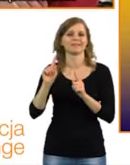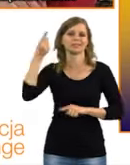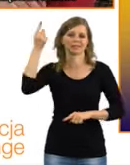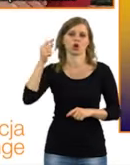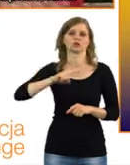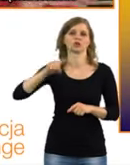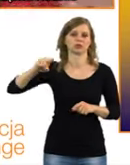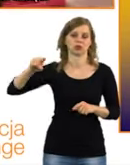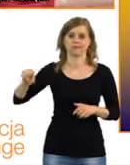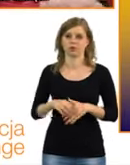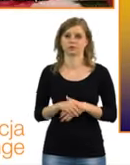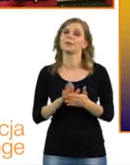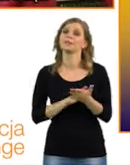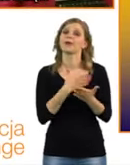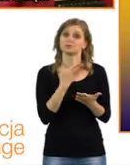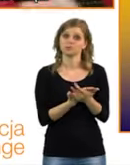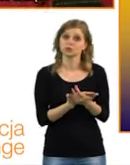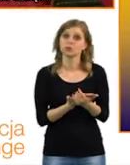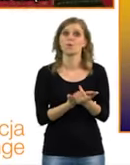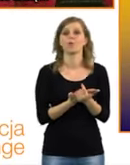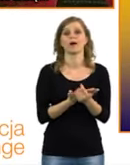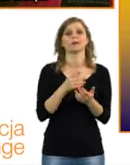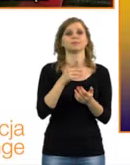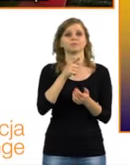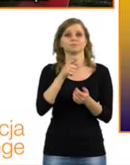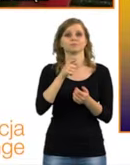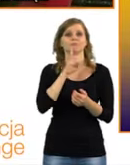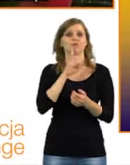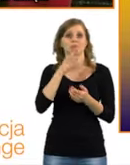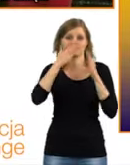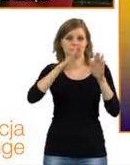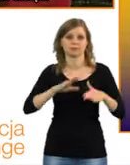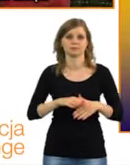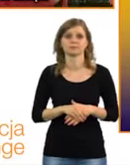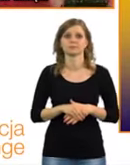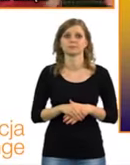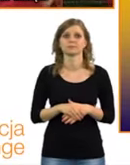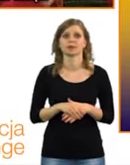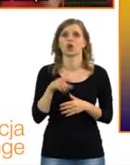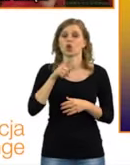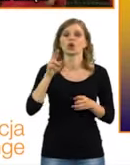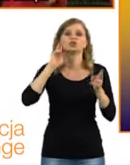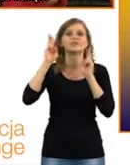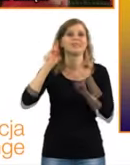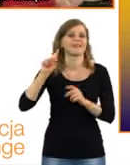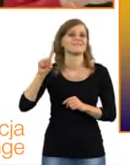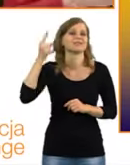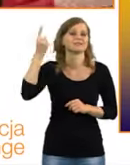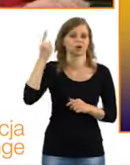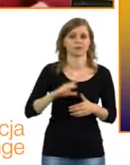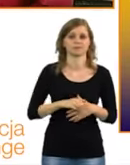wysokoczęstotliwościowe, na przykład tego typu. To są wysokie